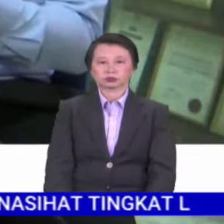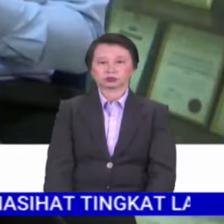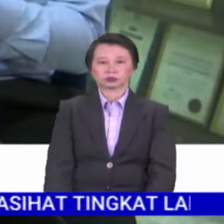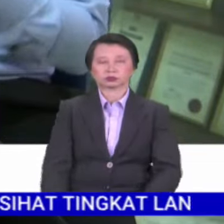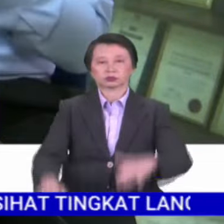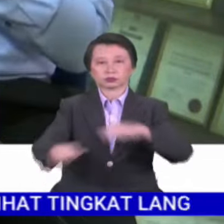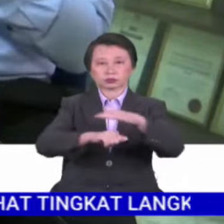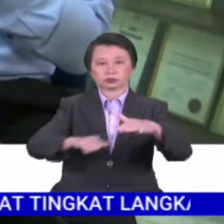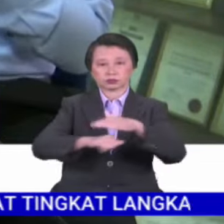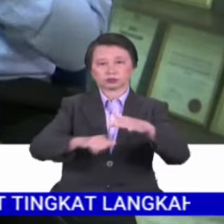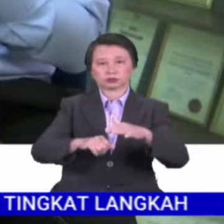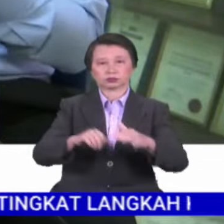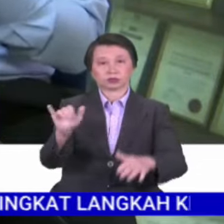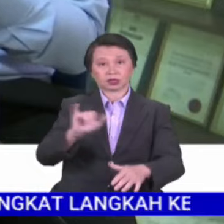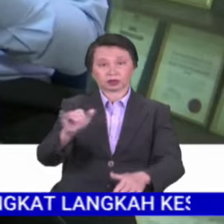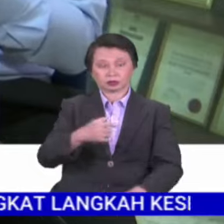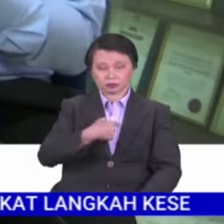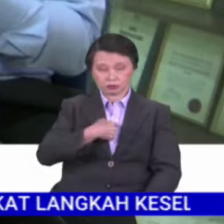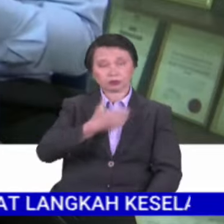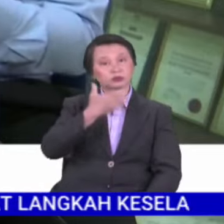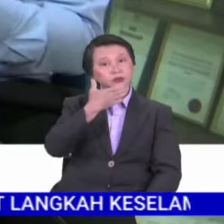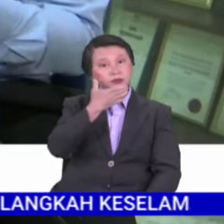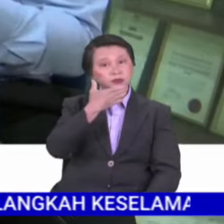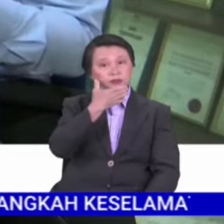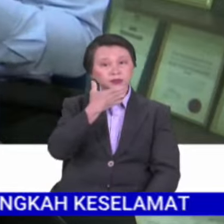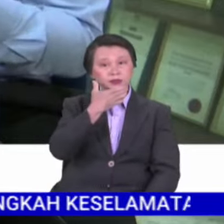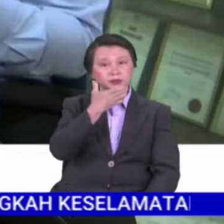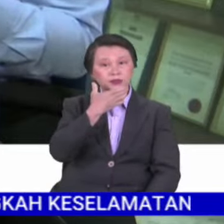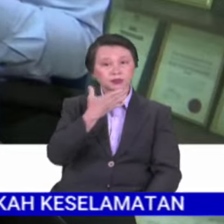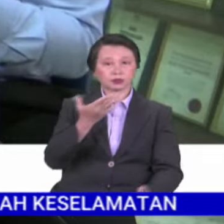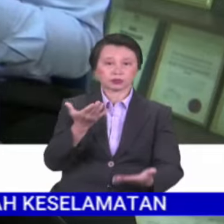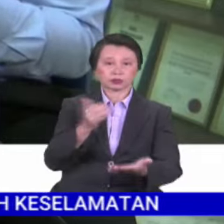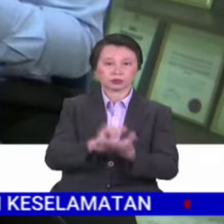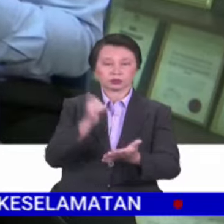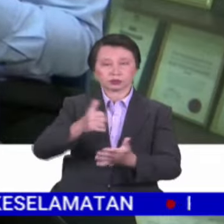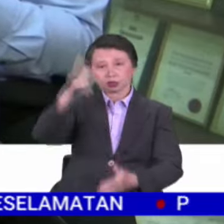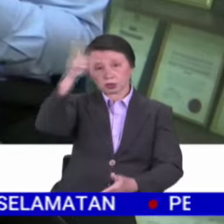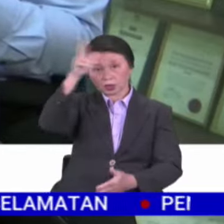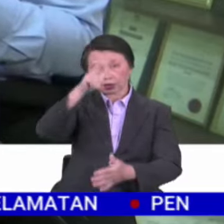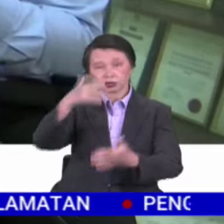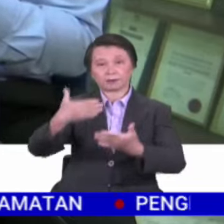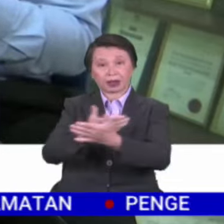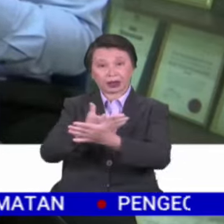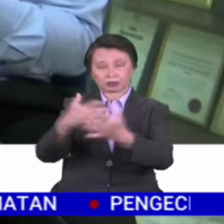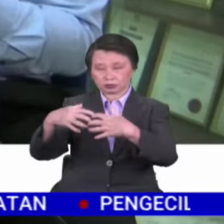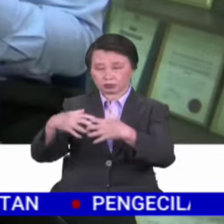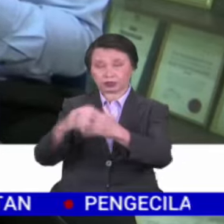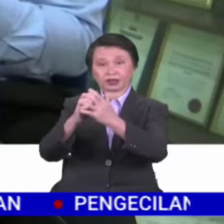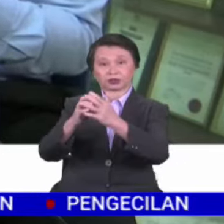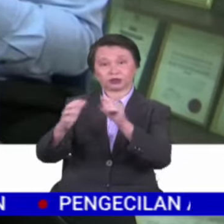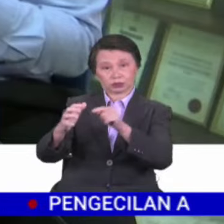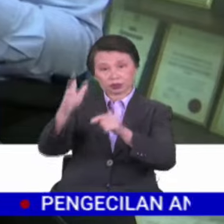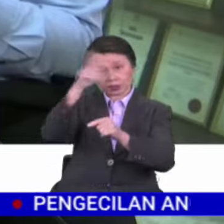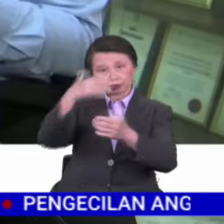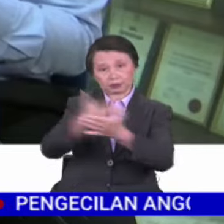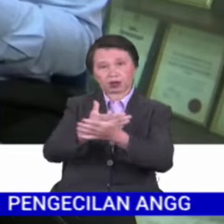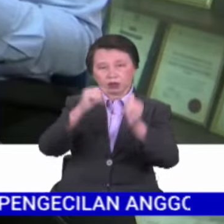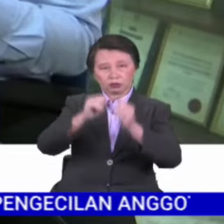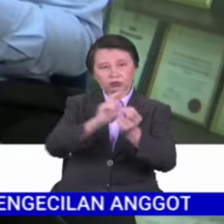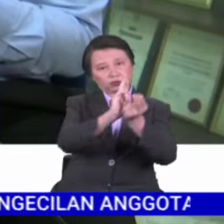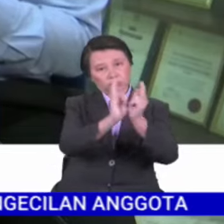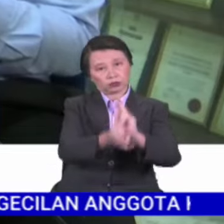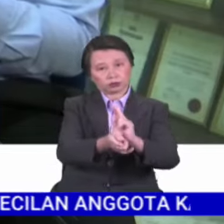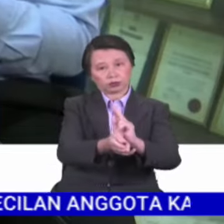Hasrat saya sebagai anak muda adalah supaya kerajaan baru dibentuk mampu untuk mengubah